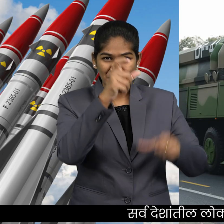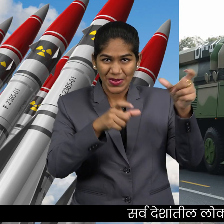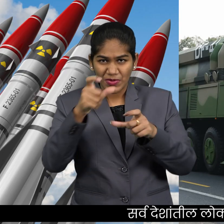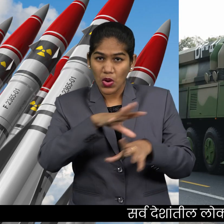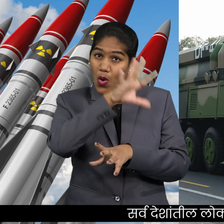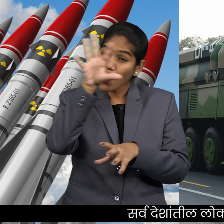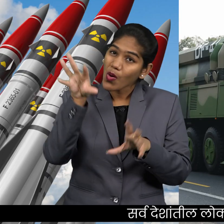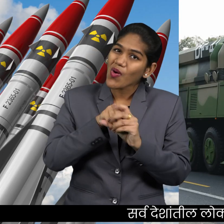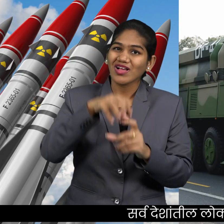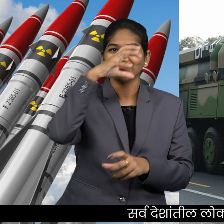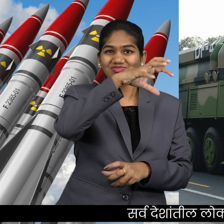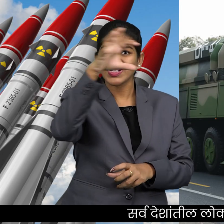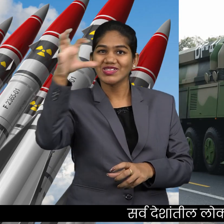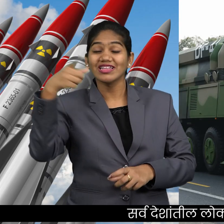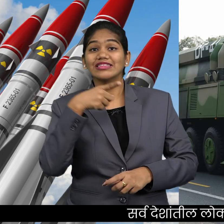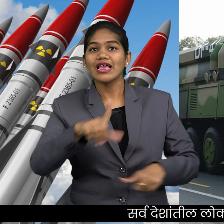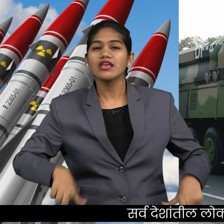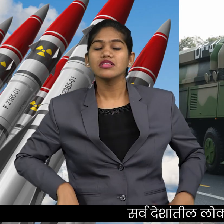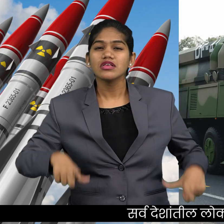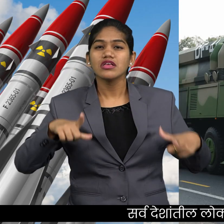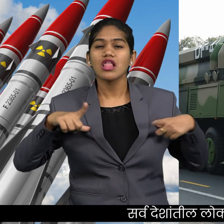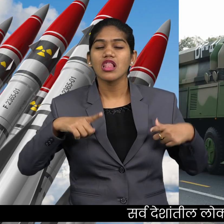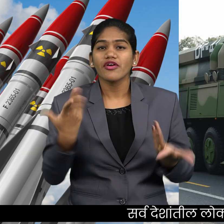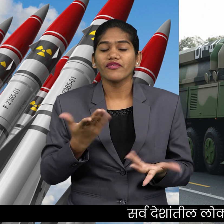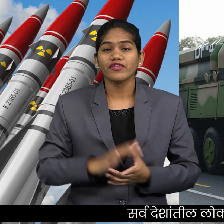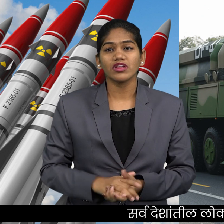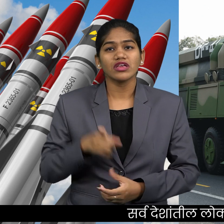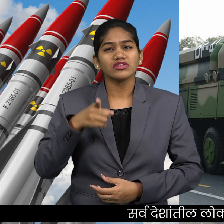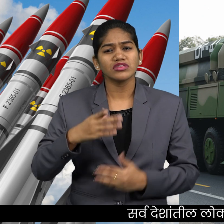सर्व देशातील लोक युद्धाच्या भीतीने जगत होते.